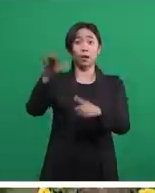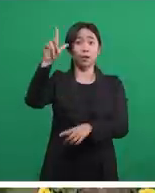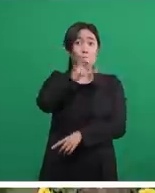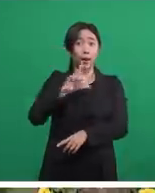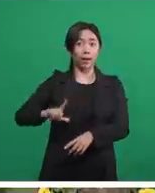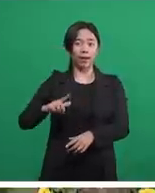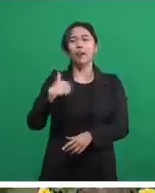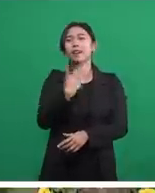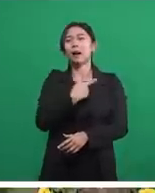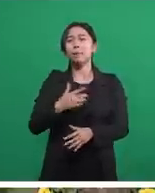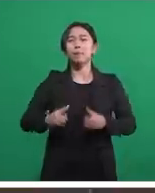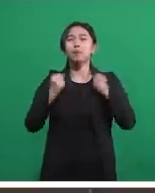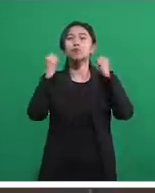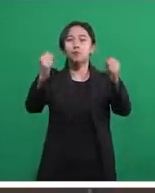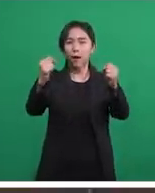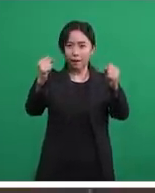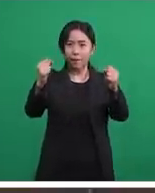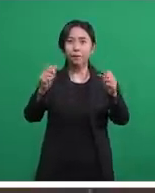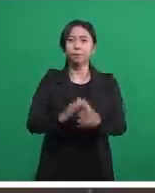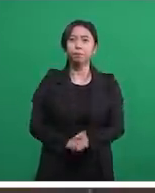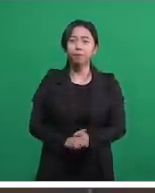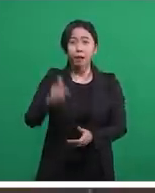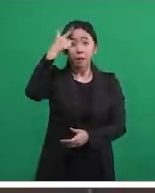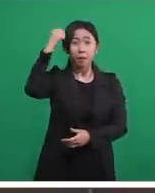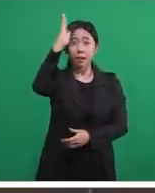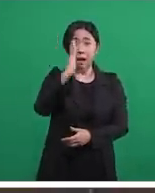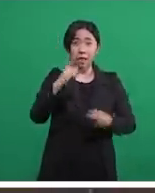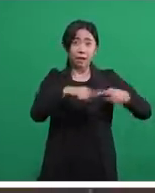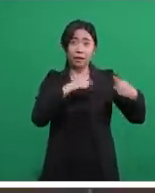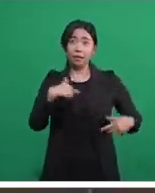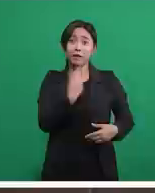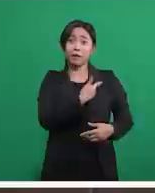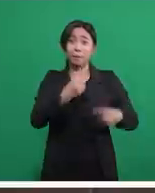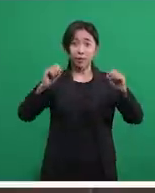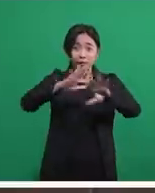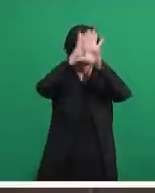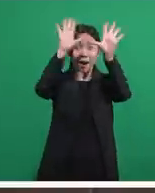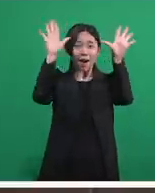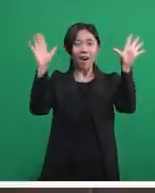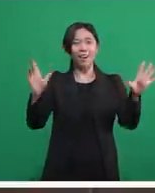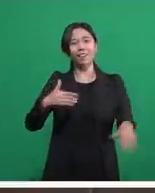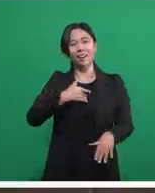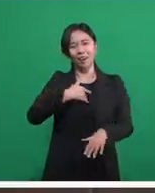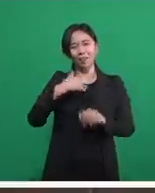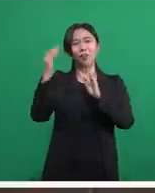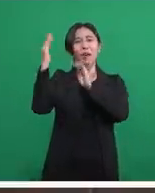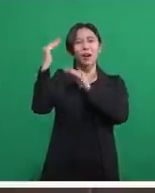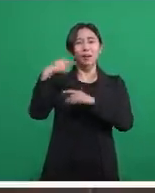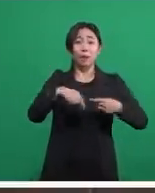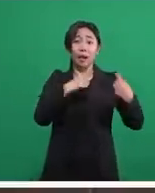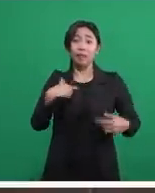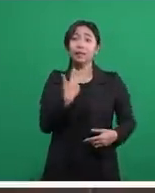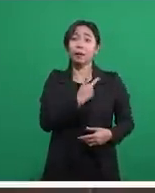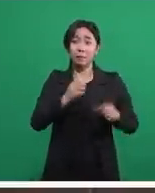kami berusaha meyakinkan orang. Bagi Allah, hati kami nyata dengan terang, dan aku harap hati kami nyata